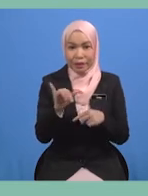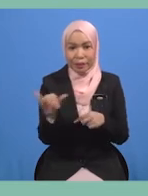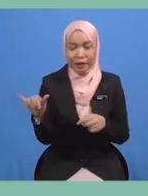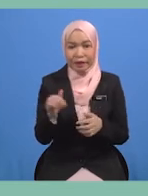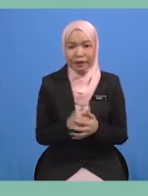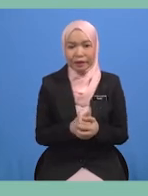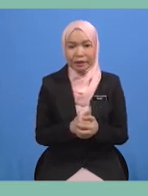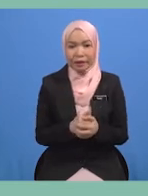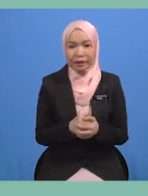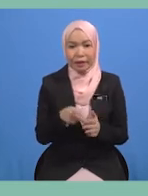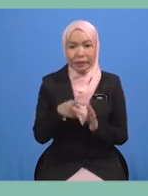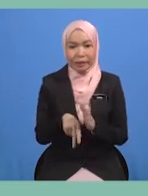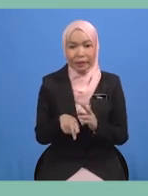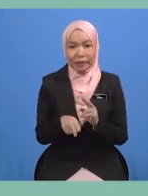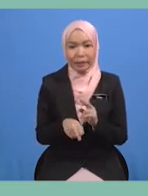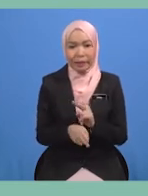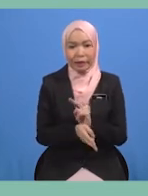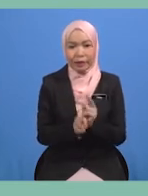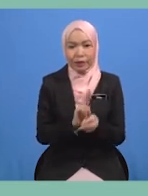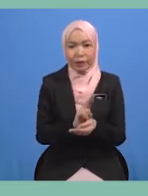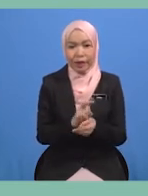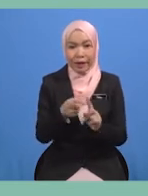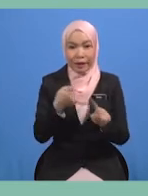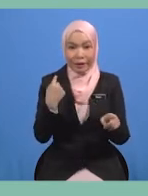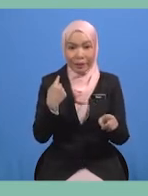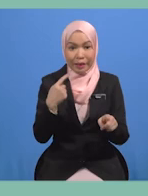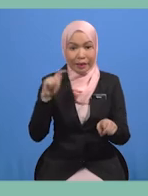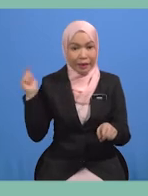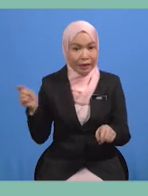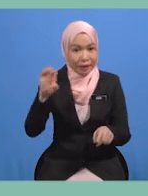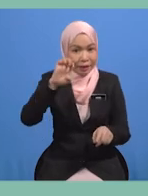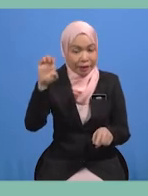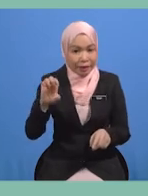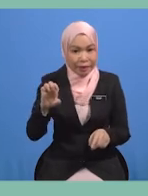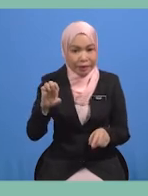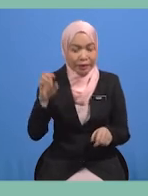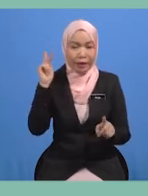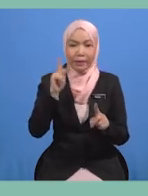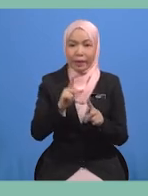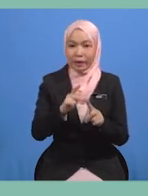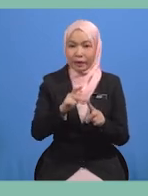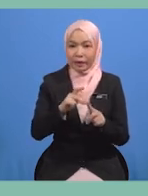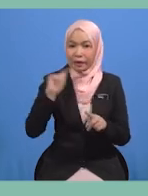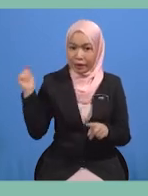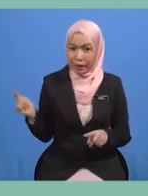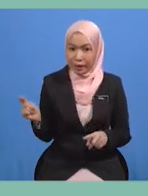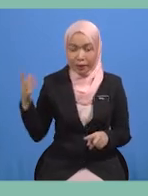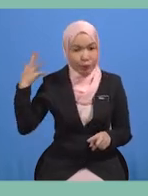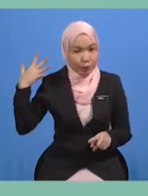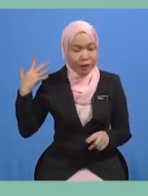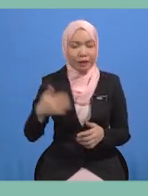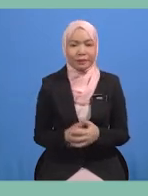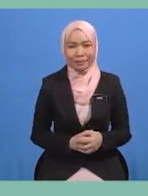jawapannya perubahan daripada tenaga elektrik ke tenaga